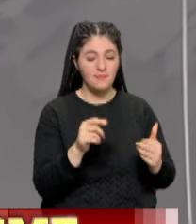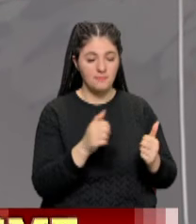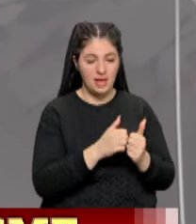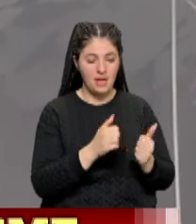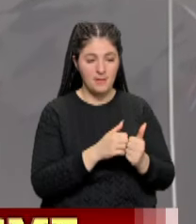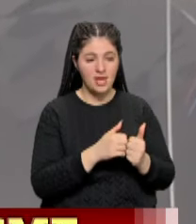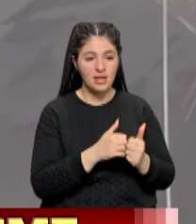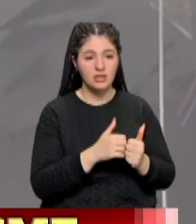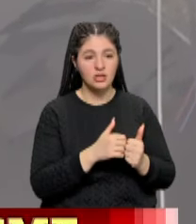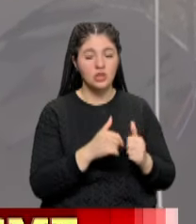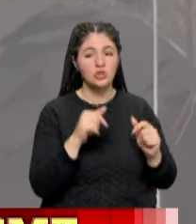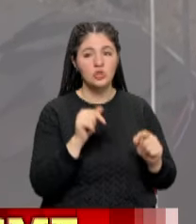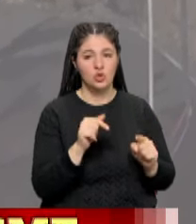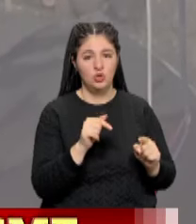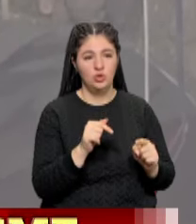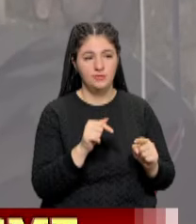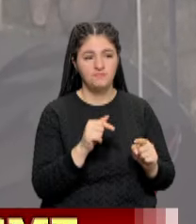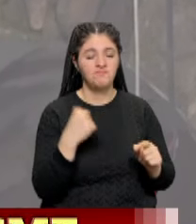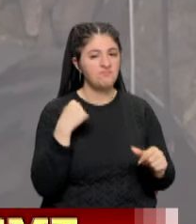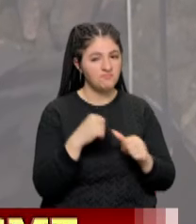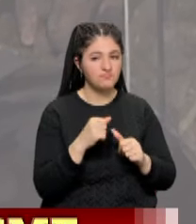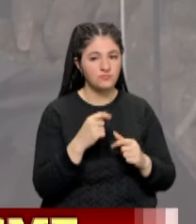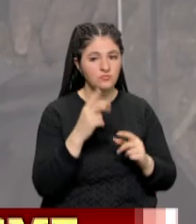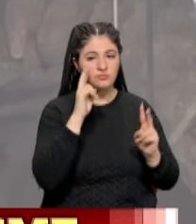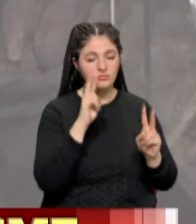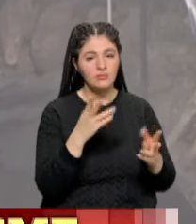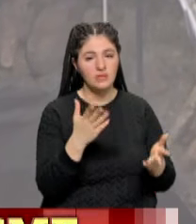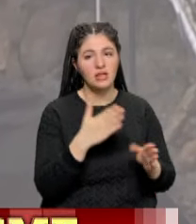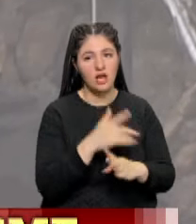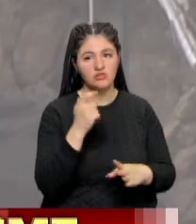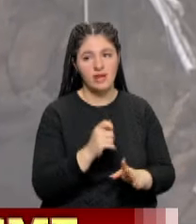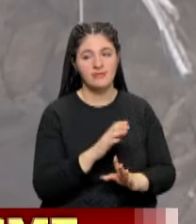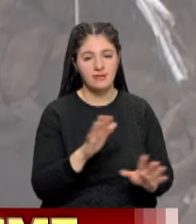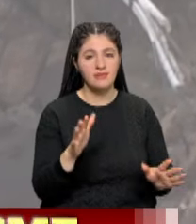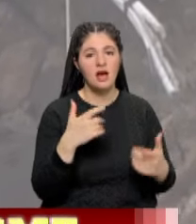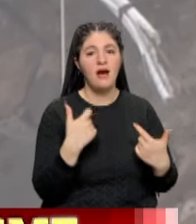bu depremle beraber şunu bir kez daha gördük ki gerçekten